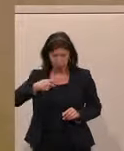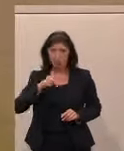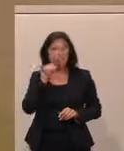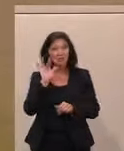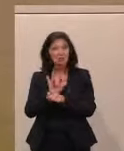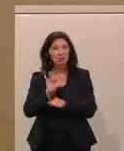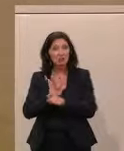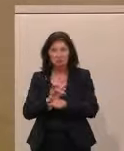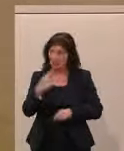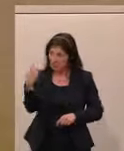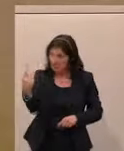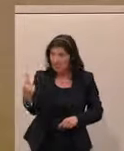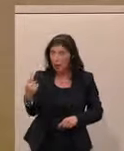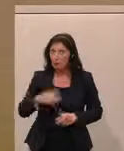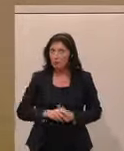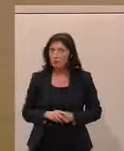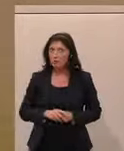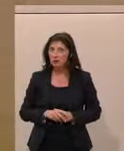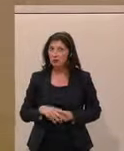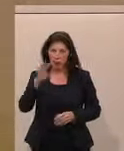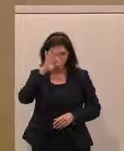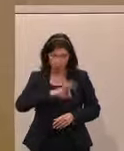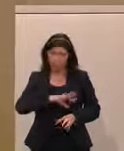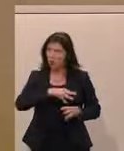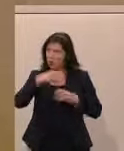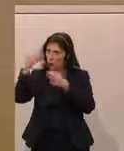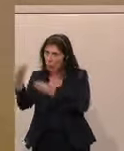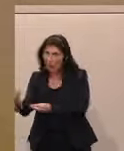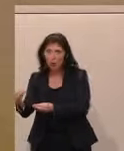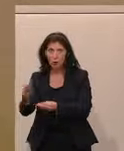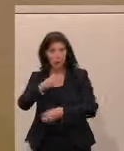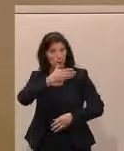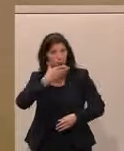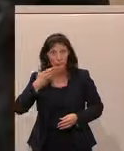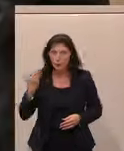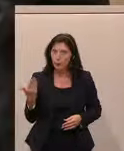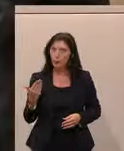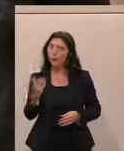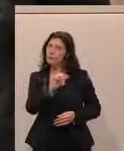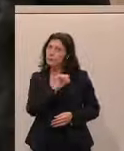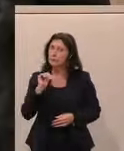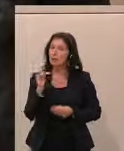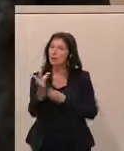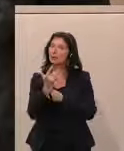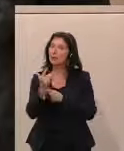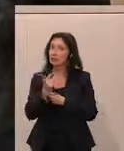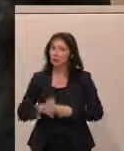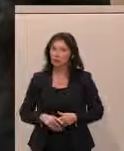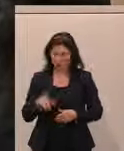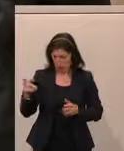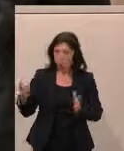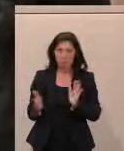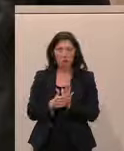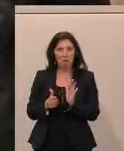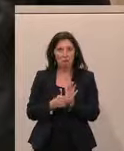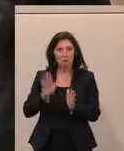von Ihnen selbst eingegangenen Verpflichtungen und Überzeugungen. Sie haben damit den Beweis erbracht,